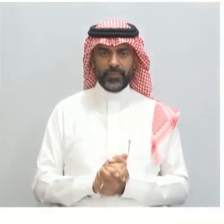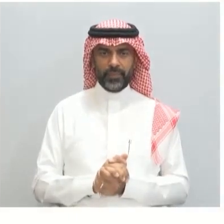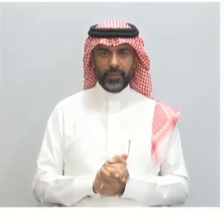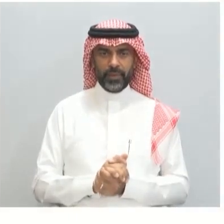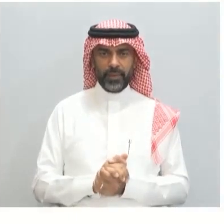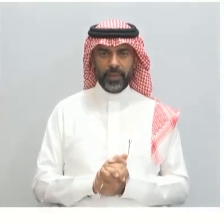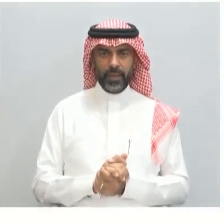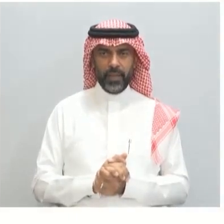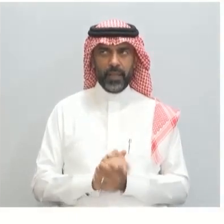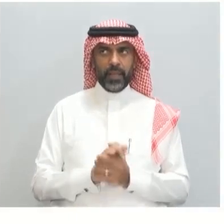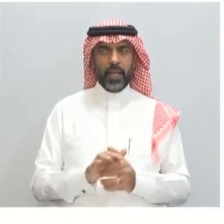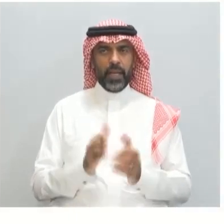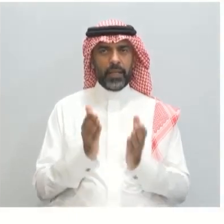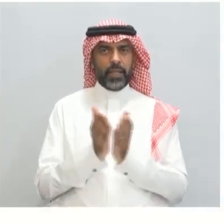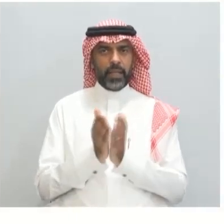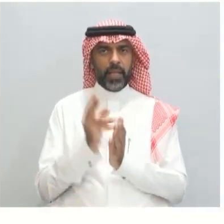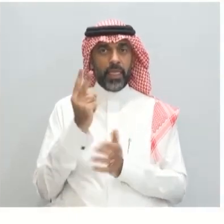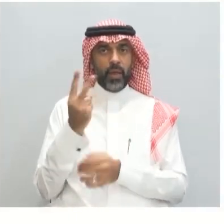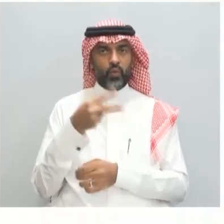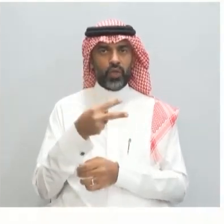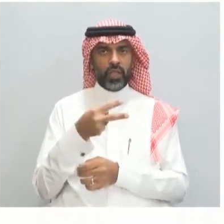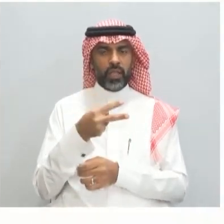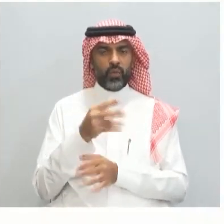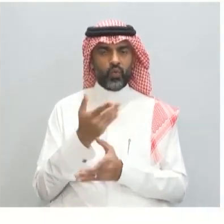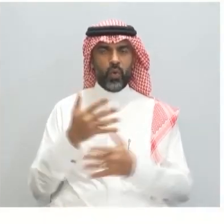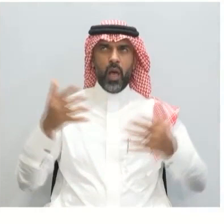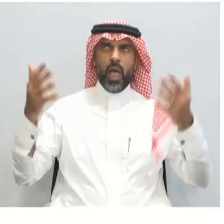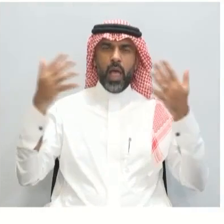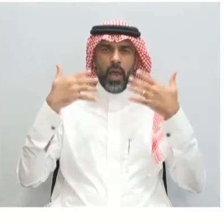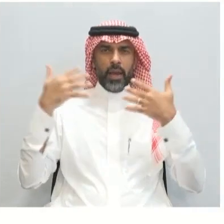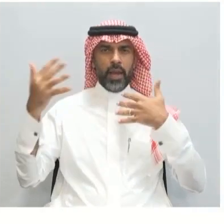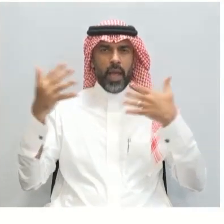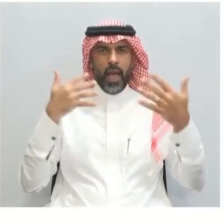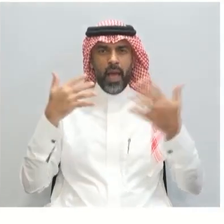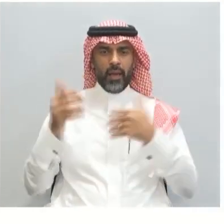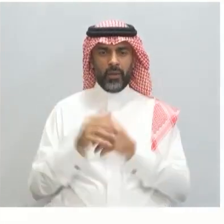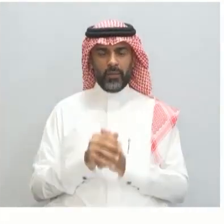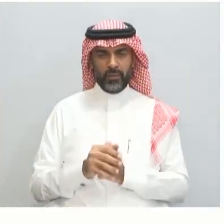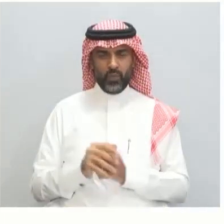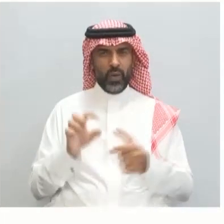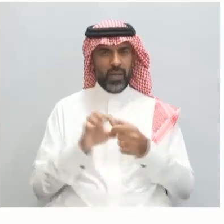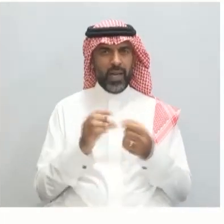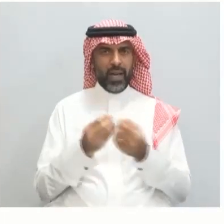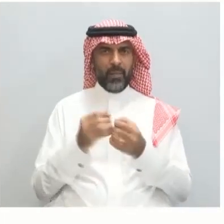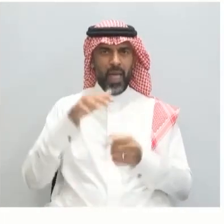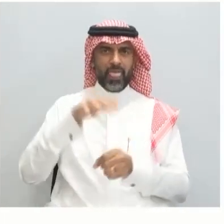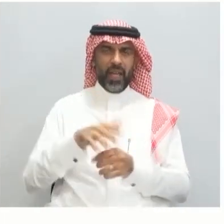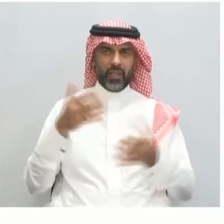انتقلنا الى الدرس الاني الرياح وعلاقه الرياح بالضغط الجوي وانواع